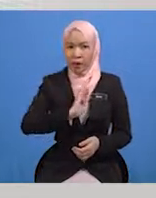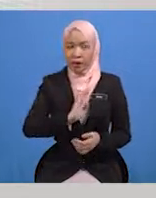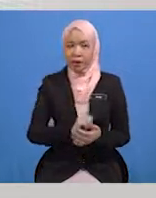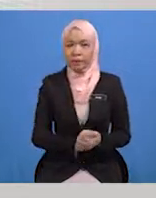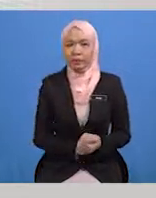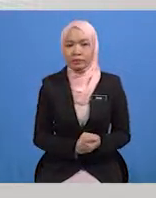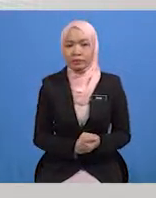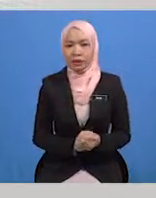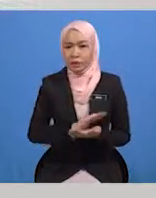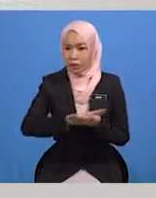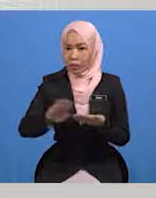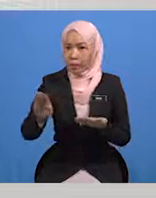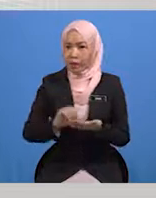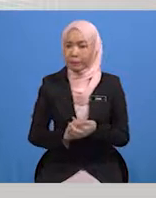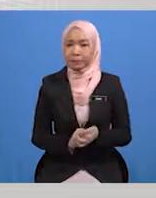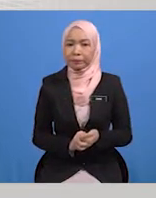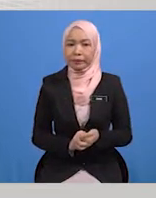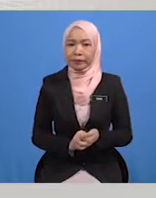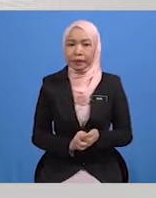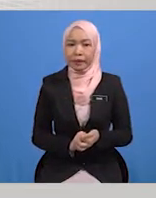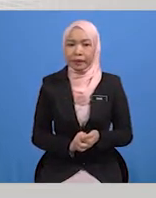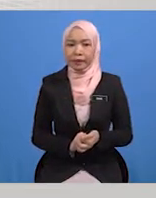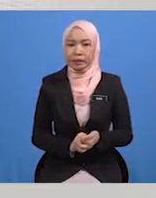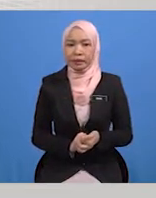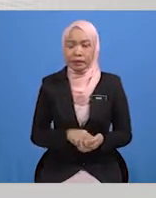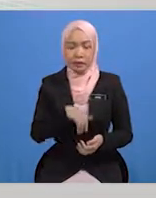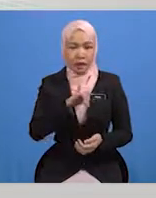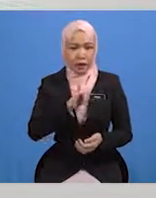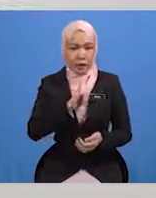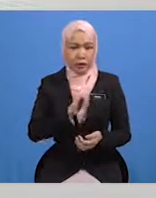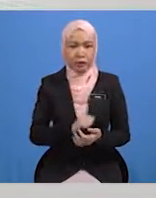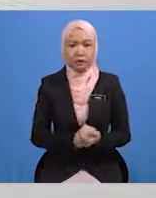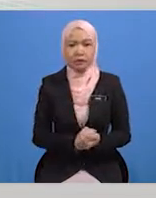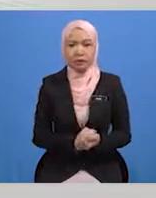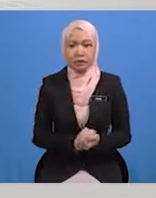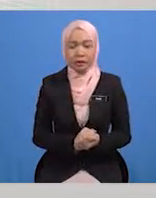Marga tua, saya mengagumi anak itu.